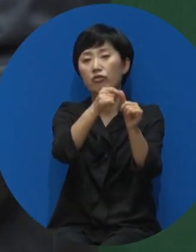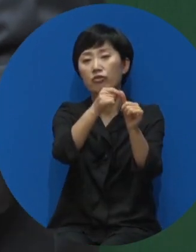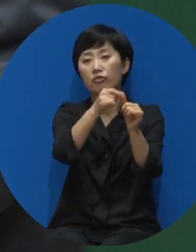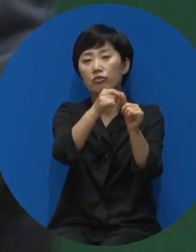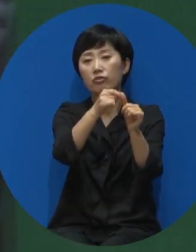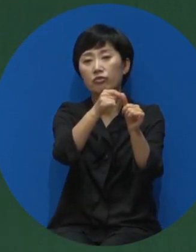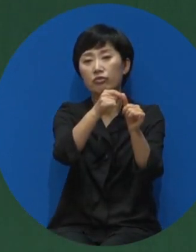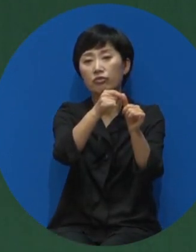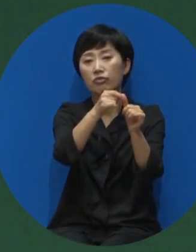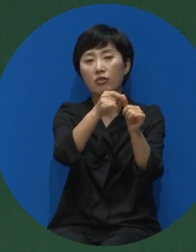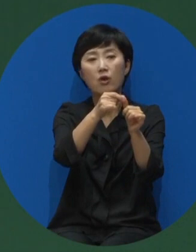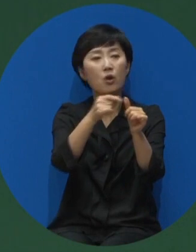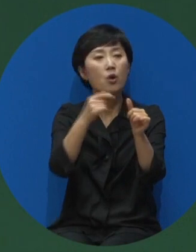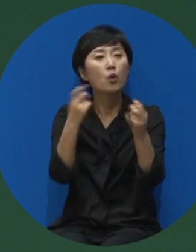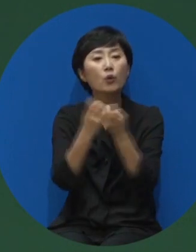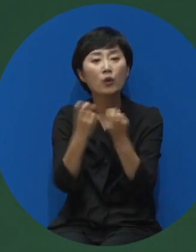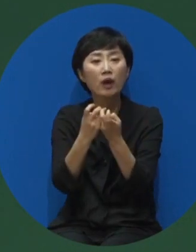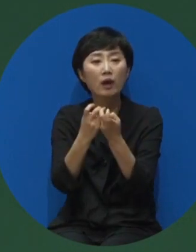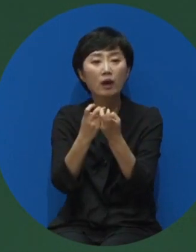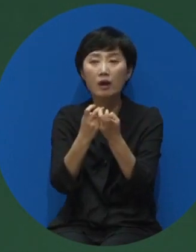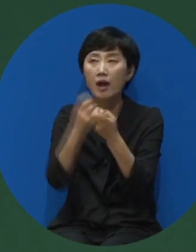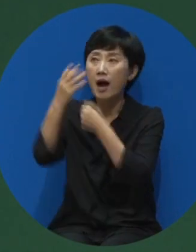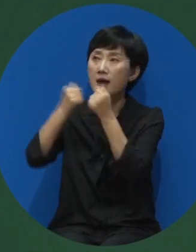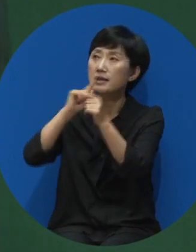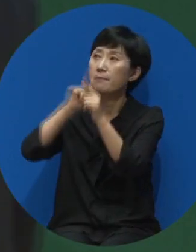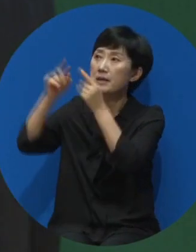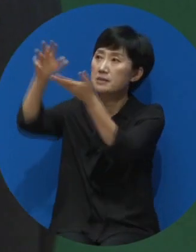정확한 말씀을 주신 거예요.